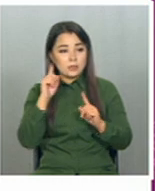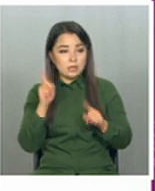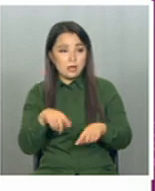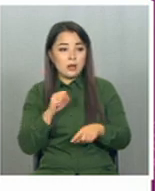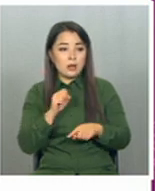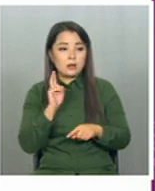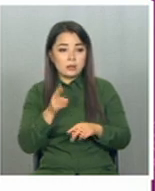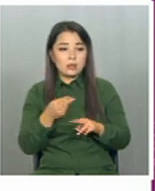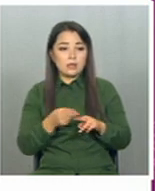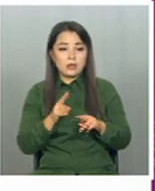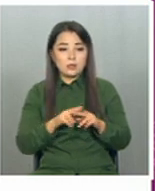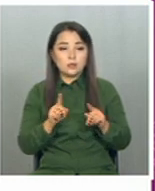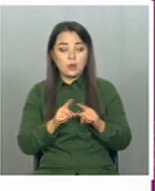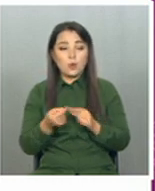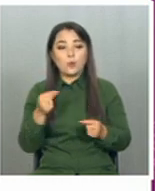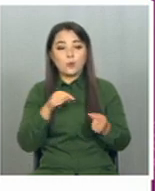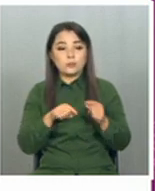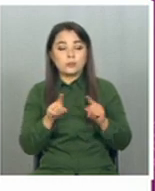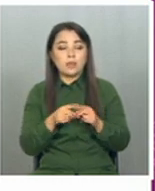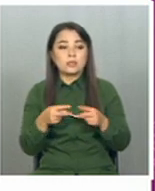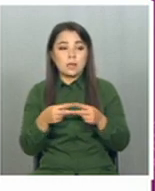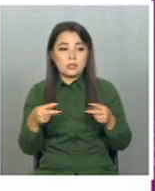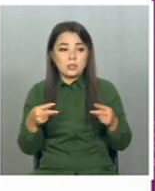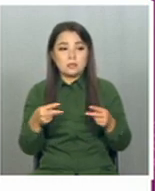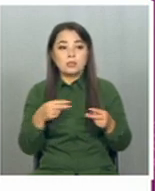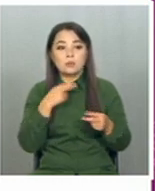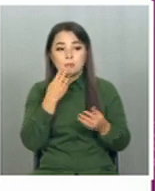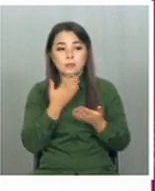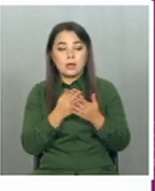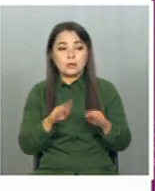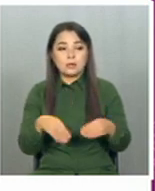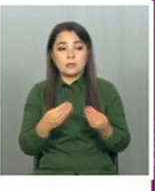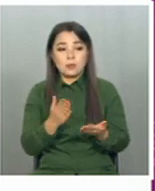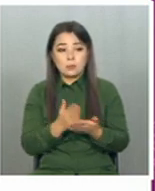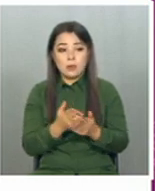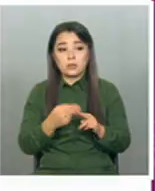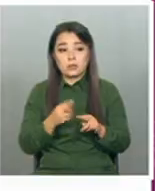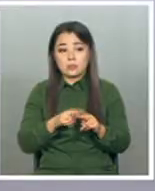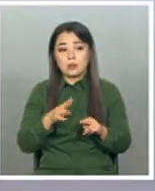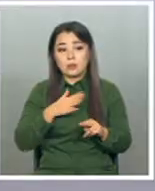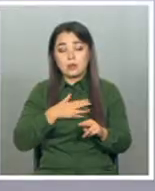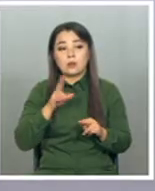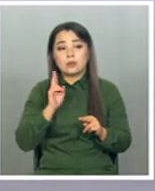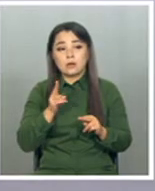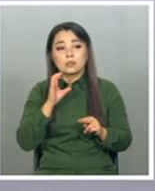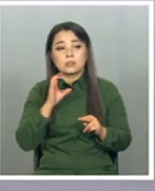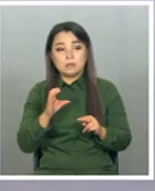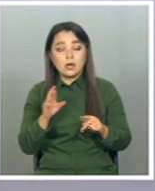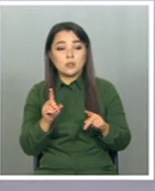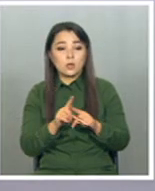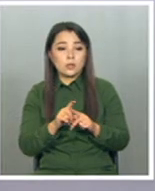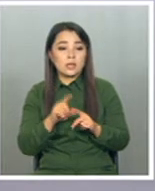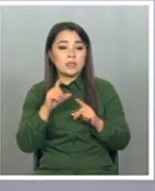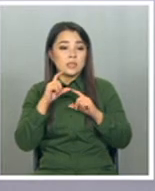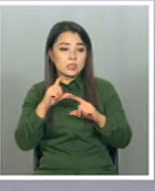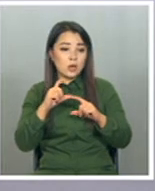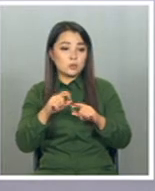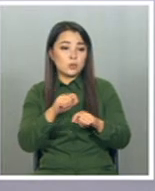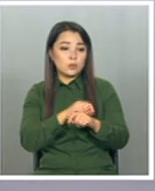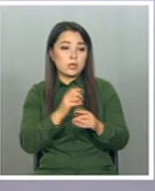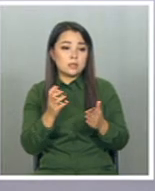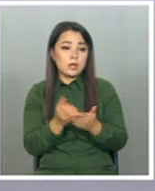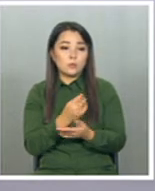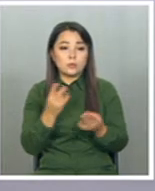мен BK-ның өзара тең екені берілген. Енді бізге KC кесіндісінің ұзындығын табу